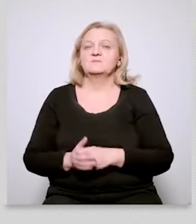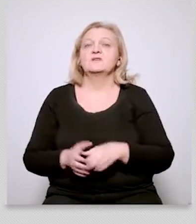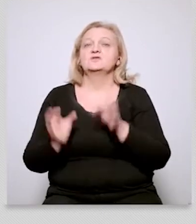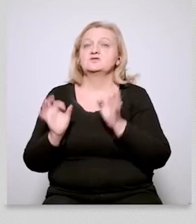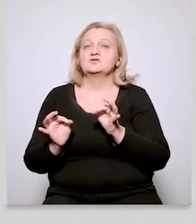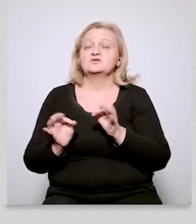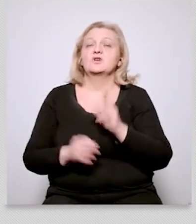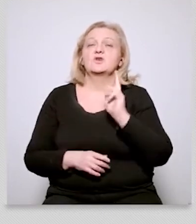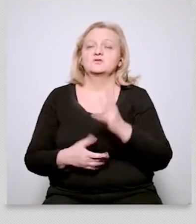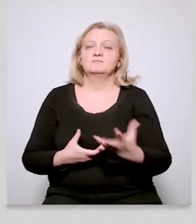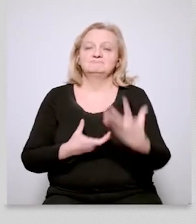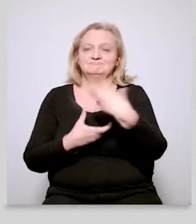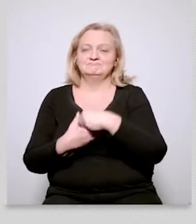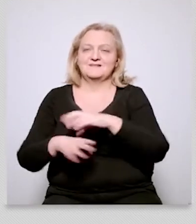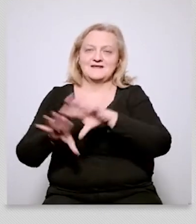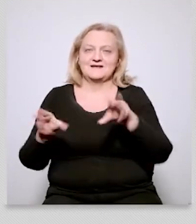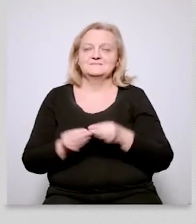dzisiaj do nas dołączyły.